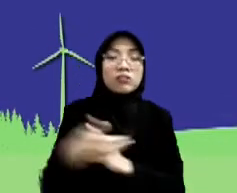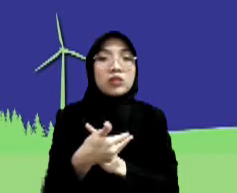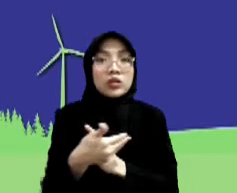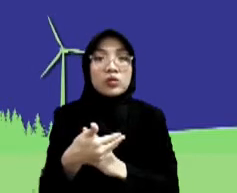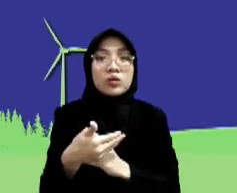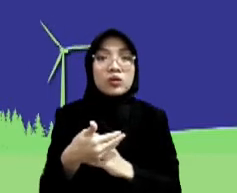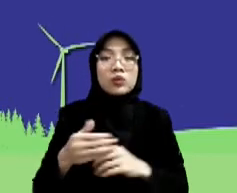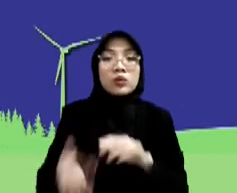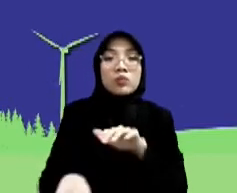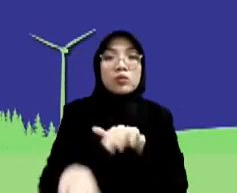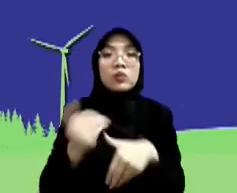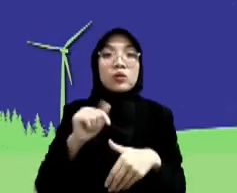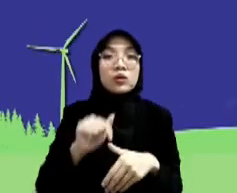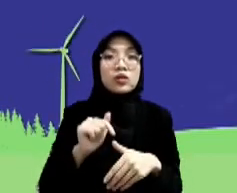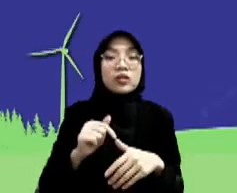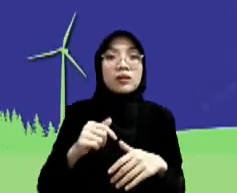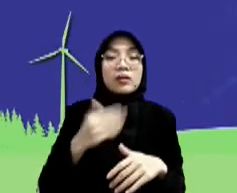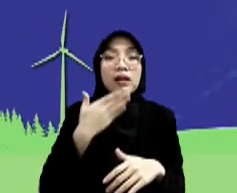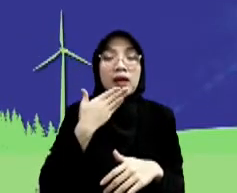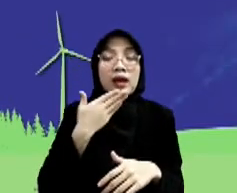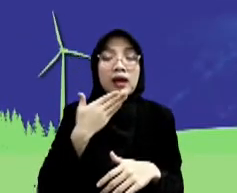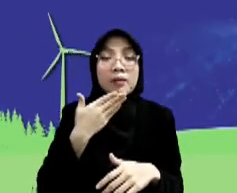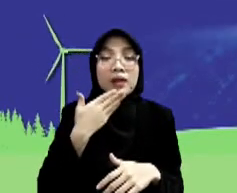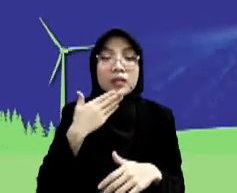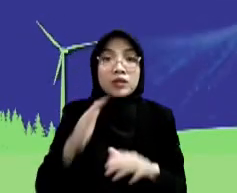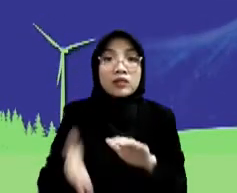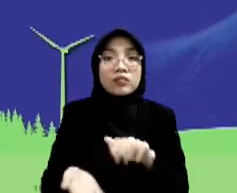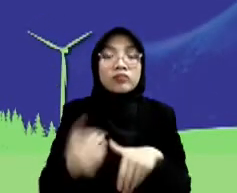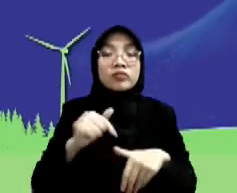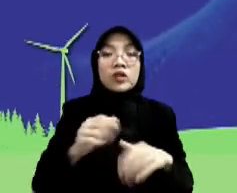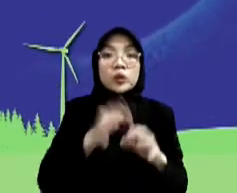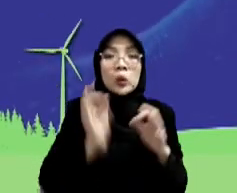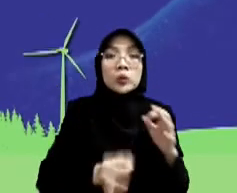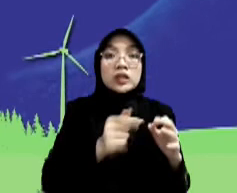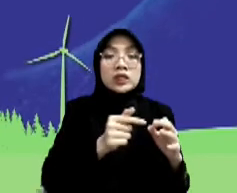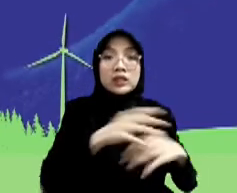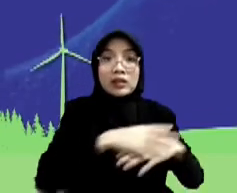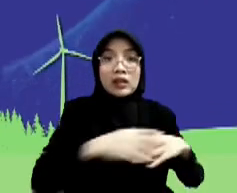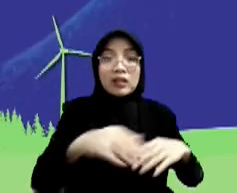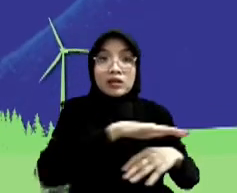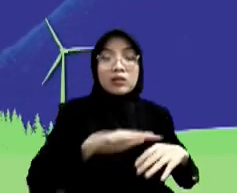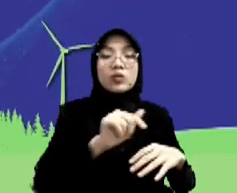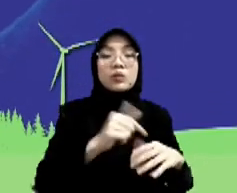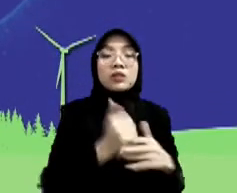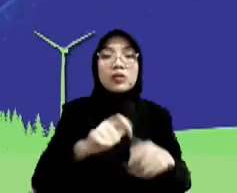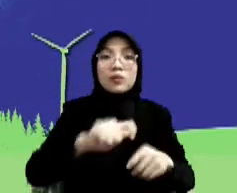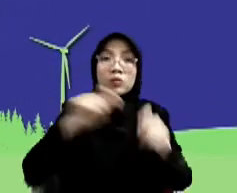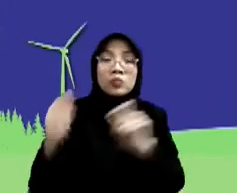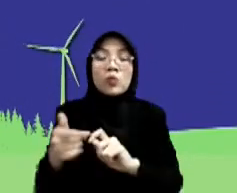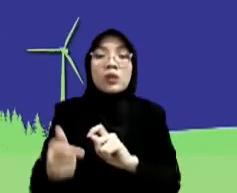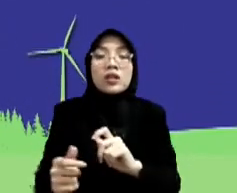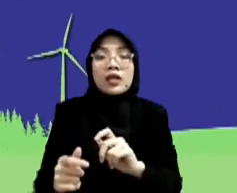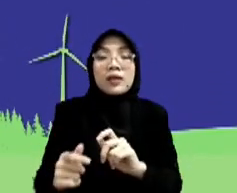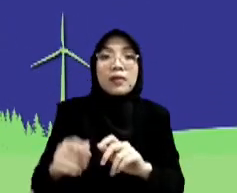restore natural Habits dan Bagaimana dari Nature bas Solutions itu can develop into business models